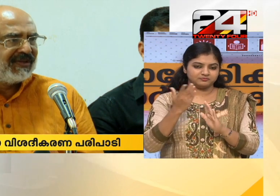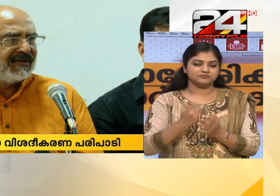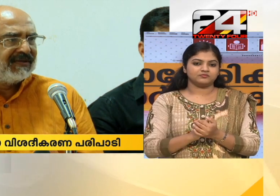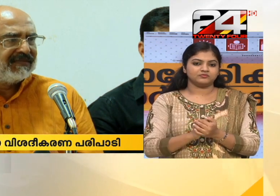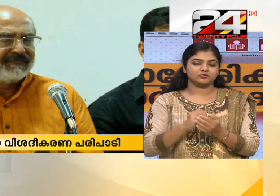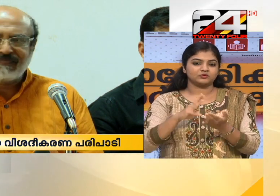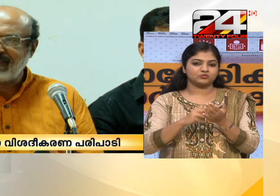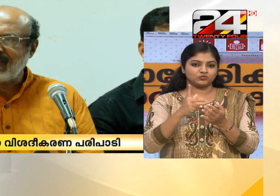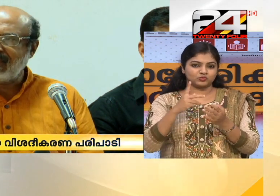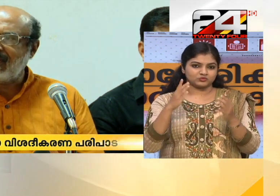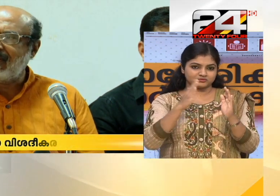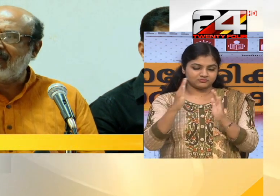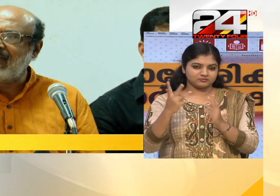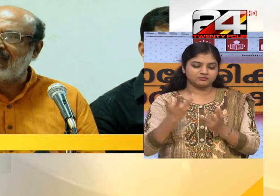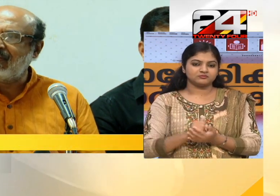മ്യൂസിയങ്ങൾ,